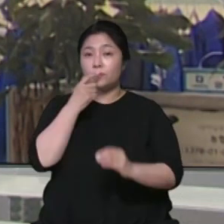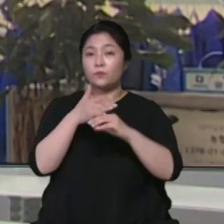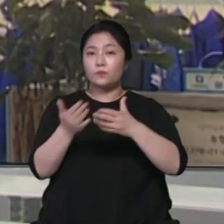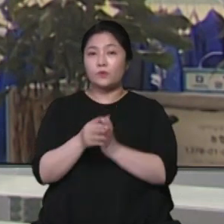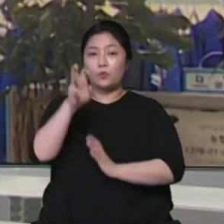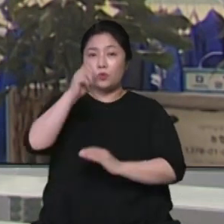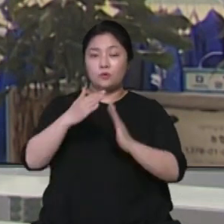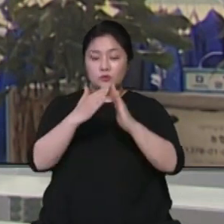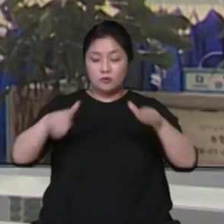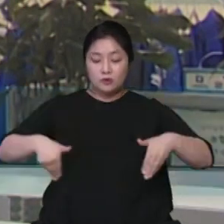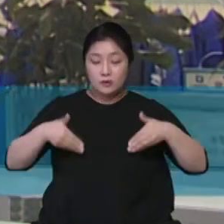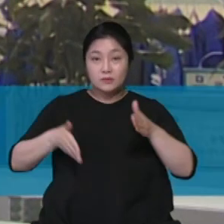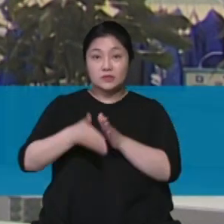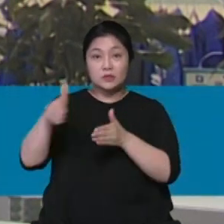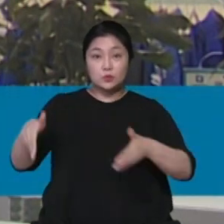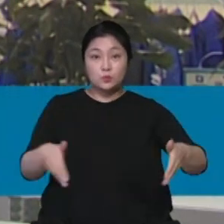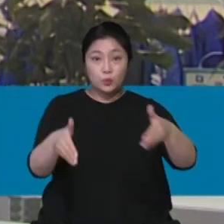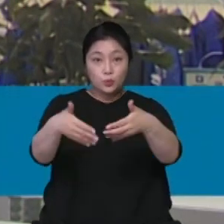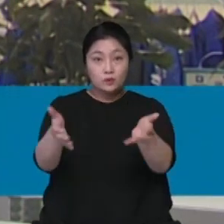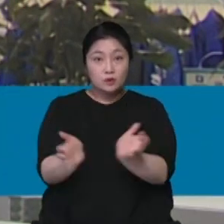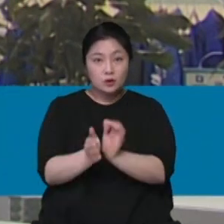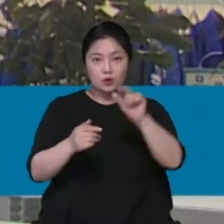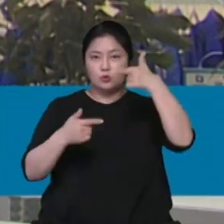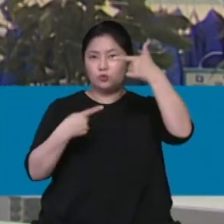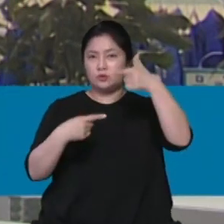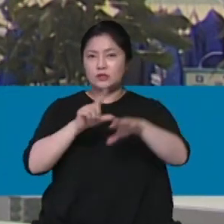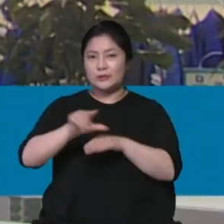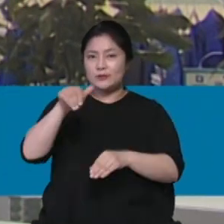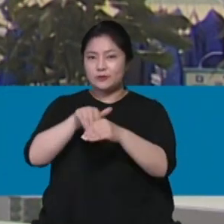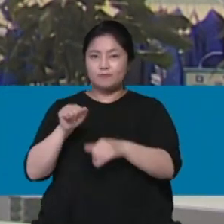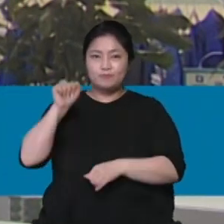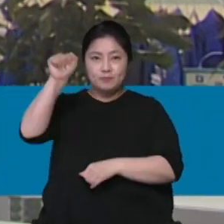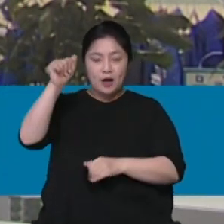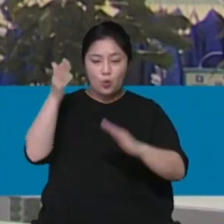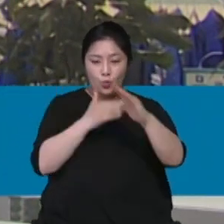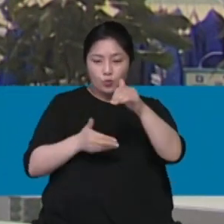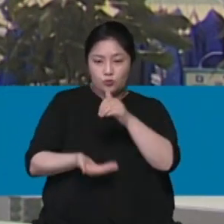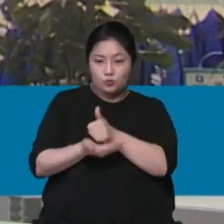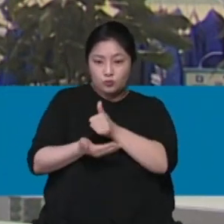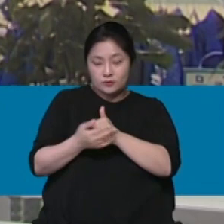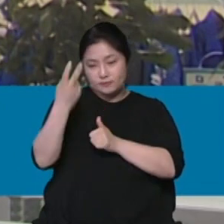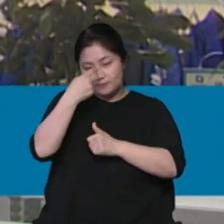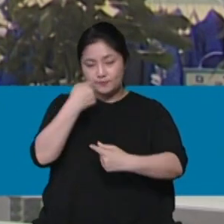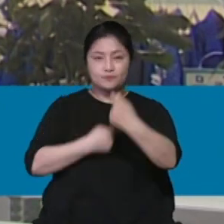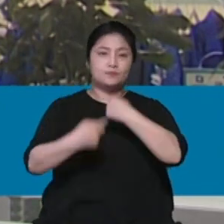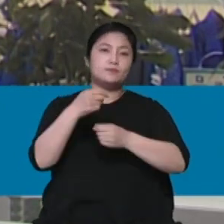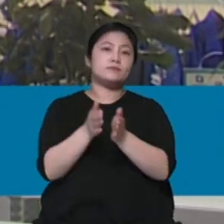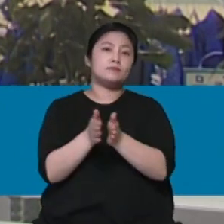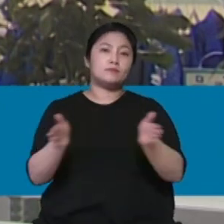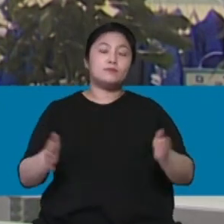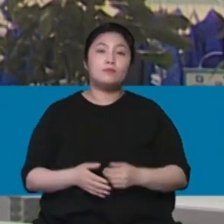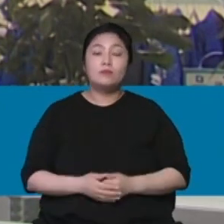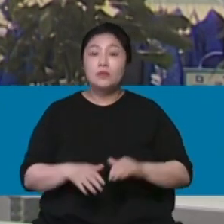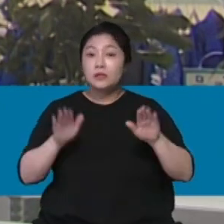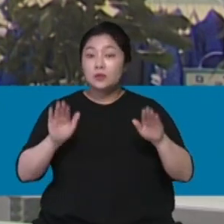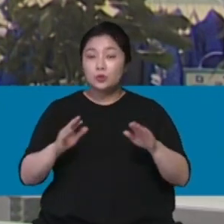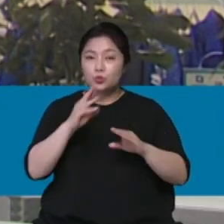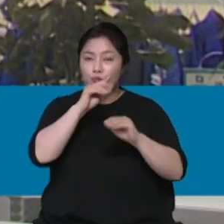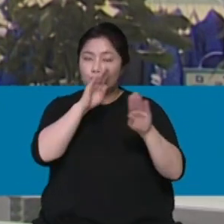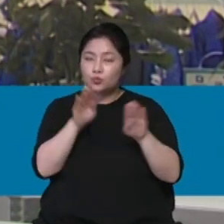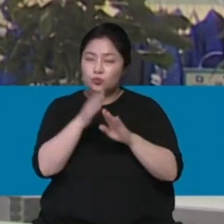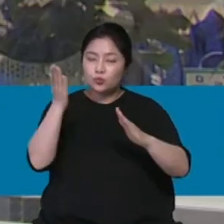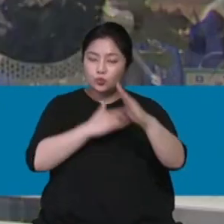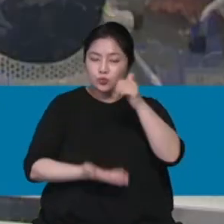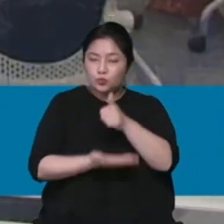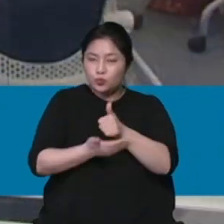민주당 광주 전남 시도당이 오늘부터 6일 지방선거에 출마할 공직 후보자 공천 신청을 받기 시작했습니다. 이번